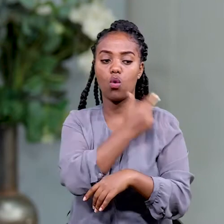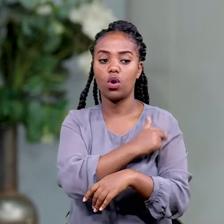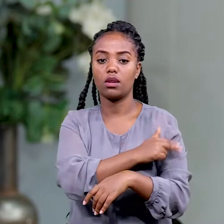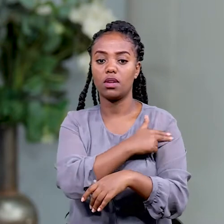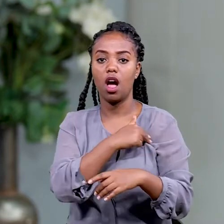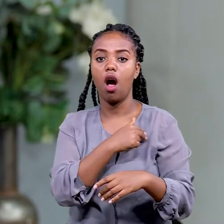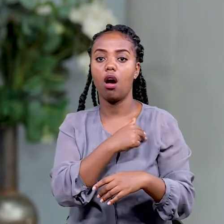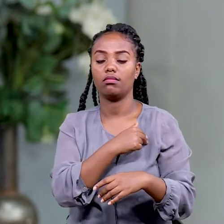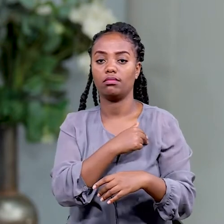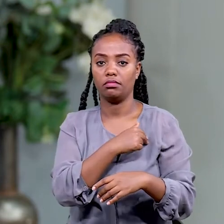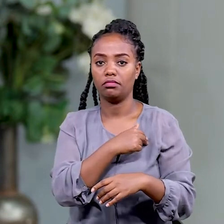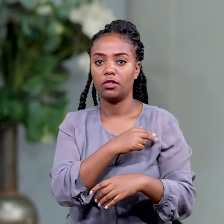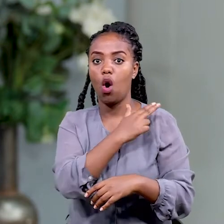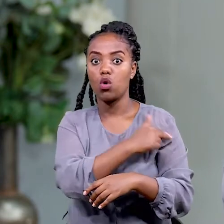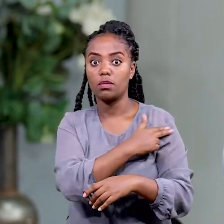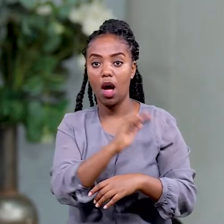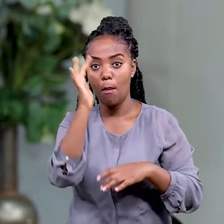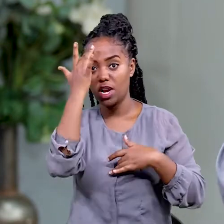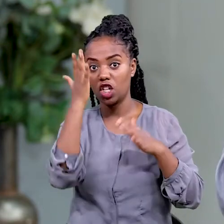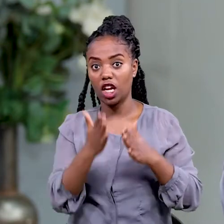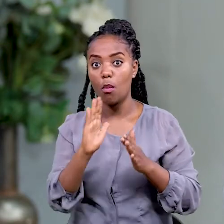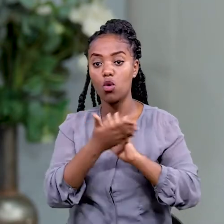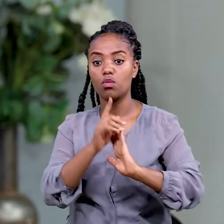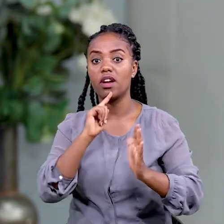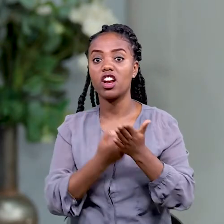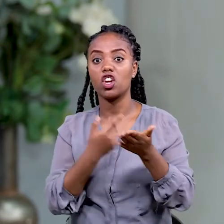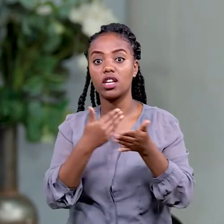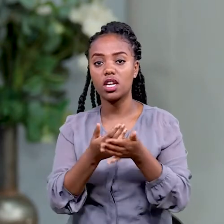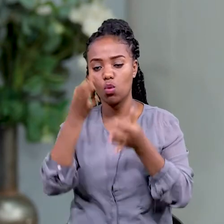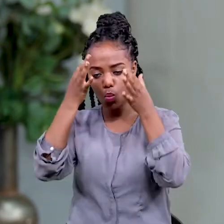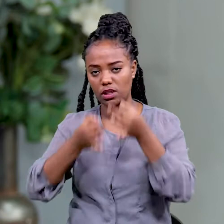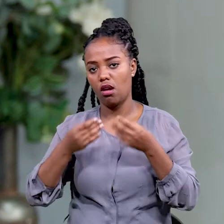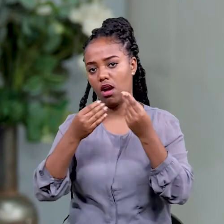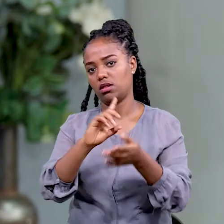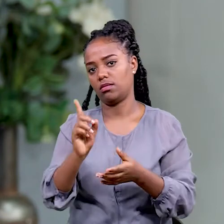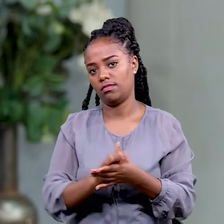ሕክምና ሆስፒታል በሽተኛ መሆኑ እስከሚያረጋግጥ ድረስ ውሳኔ አይሰጥም።